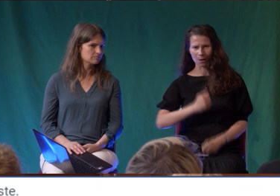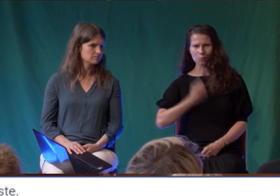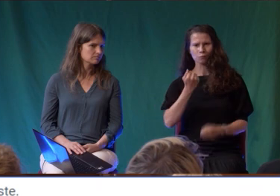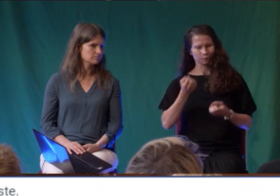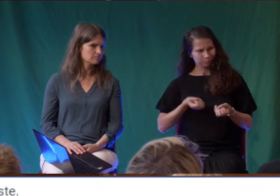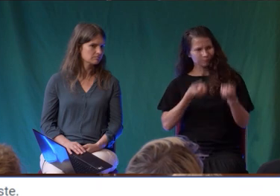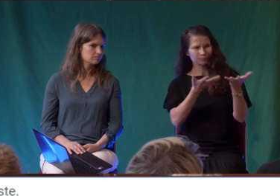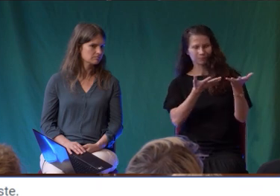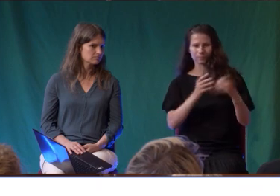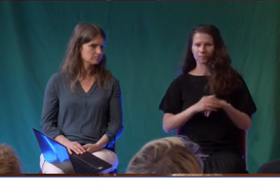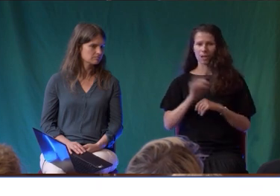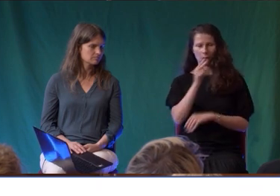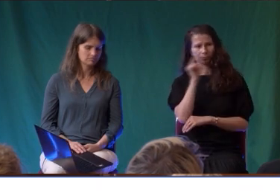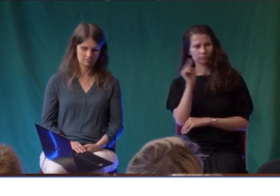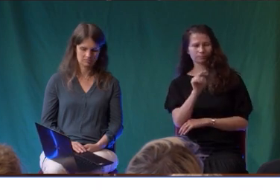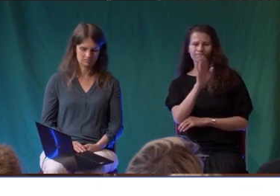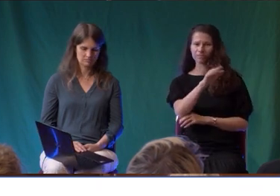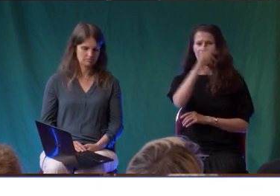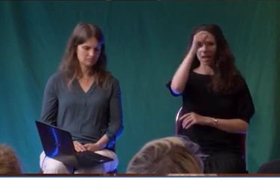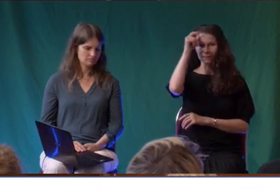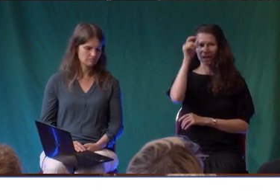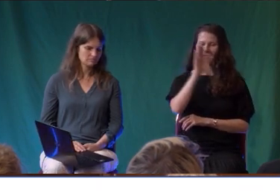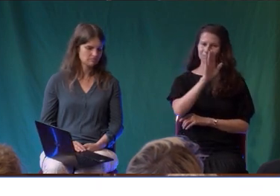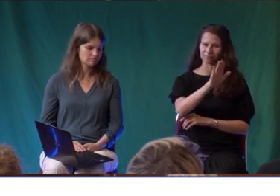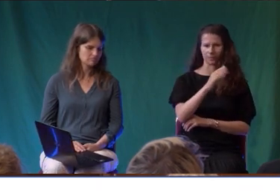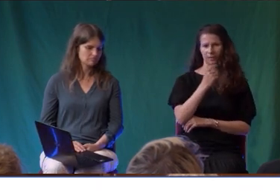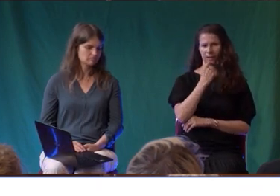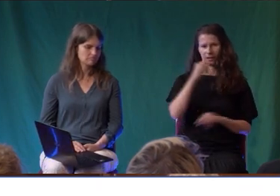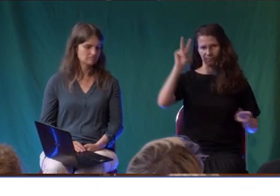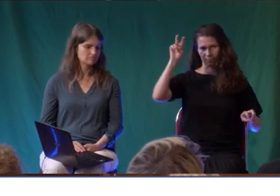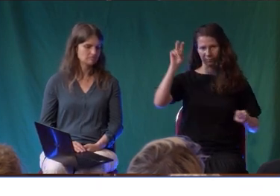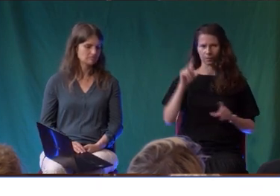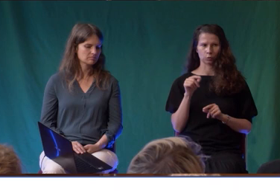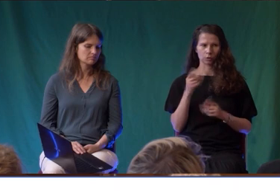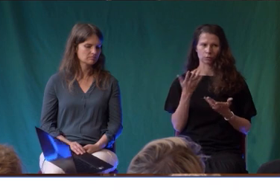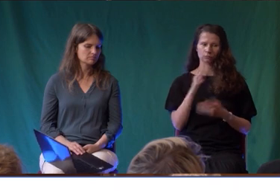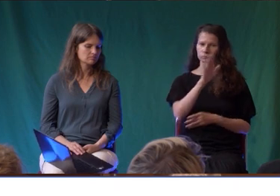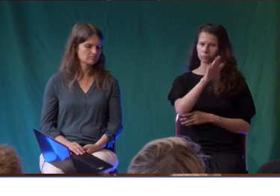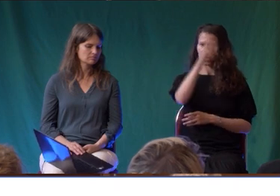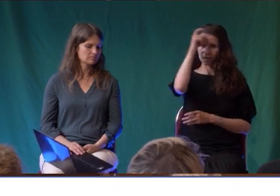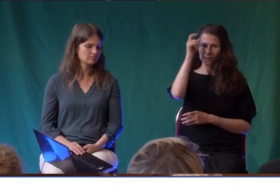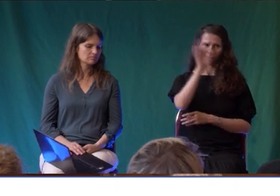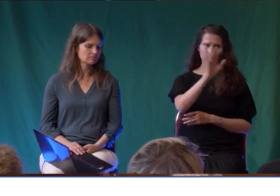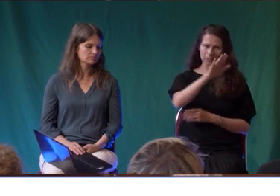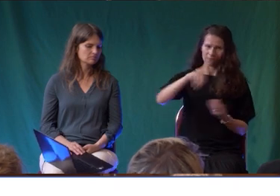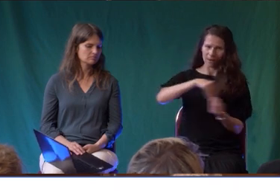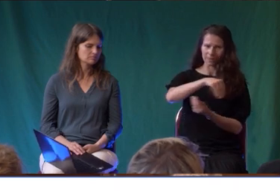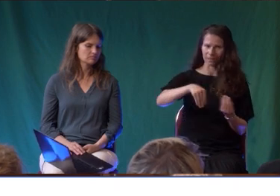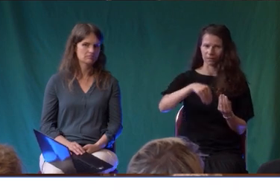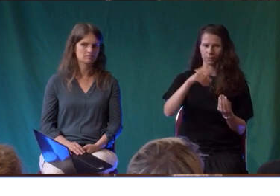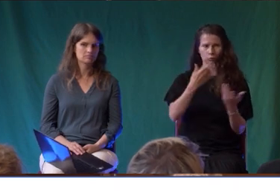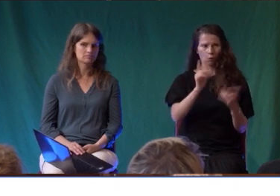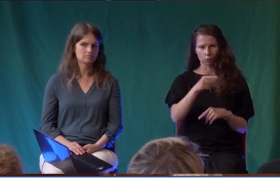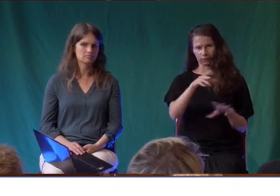Expertinnen in eigener Sache das wird auch schon heute häufiger gesagt also ExpertInnen für ihre Familie und ihre und